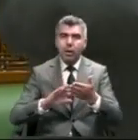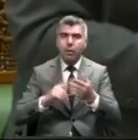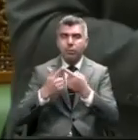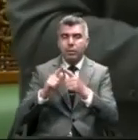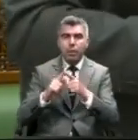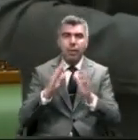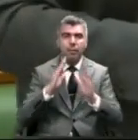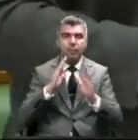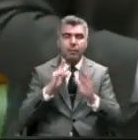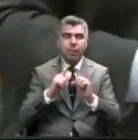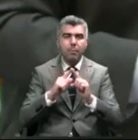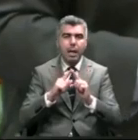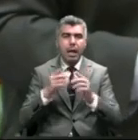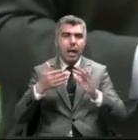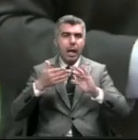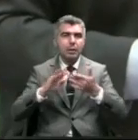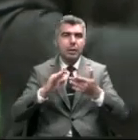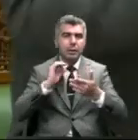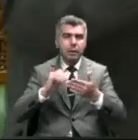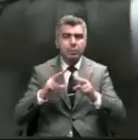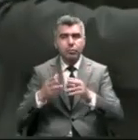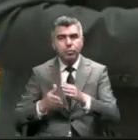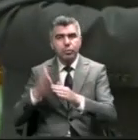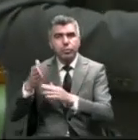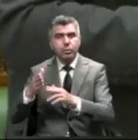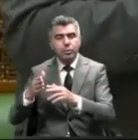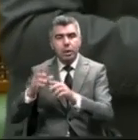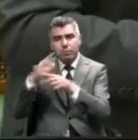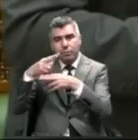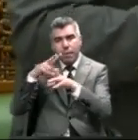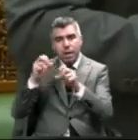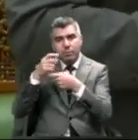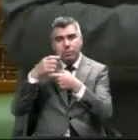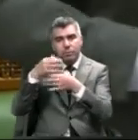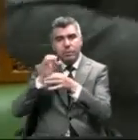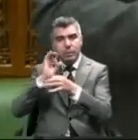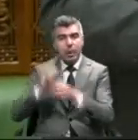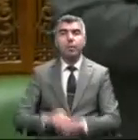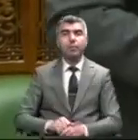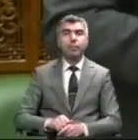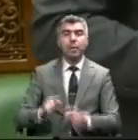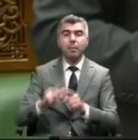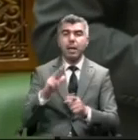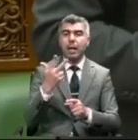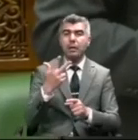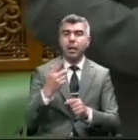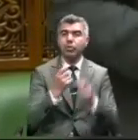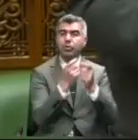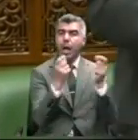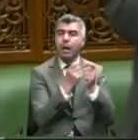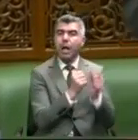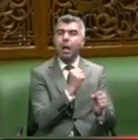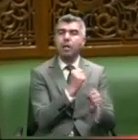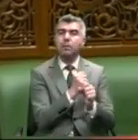كيتخذوا عينات باش يمشيوا للمراقبه فهذه المساله هذه فيها نقاش لانه كاين ثلاث شركات ربما اللي كتعمل